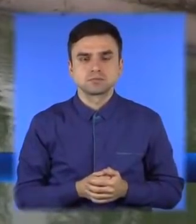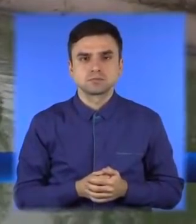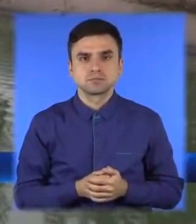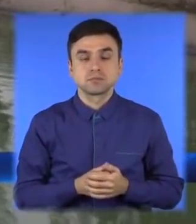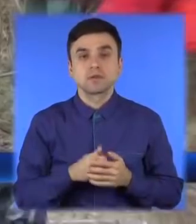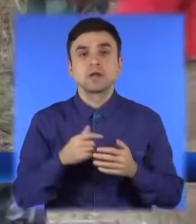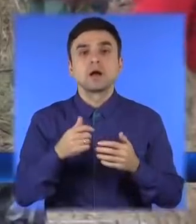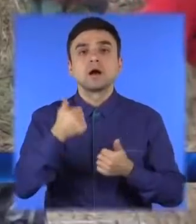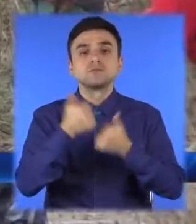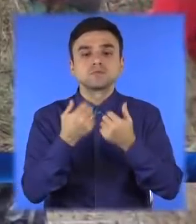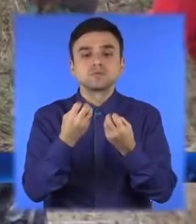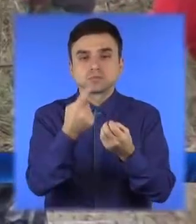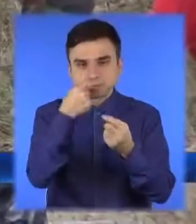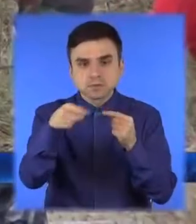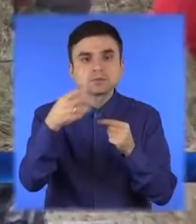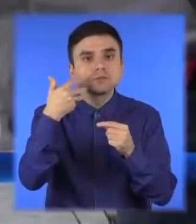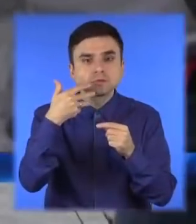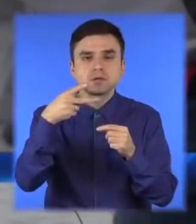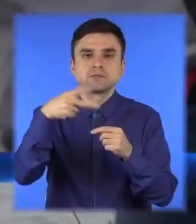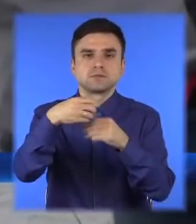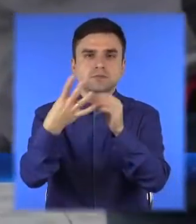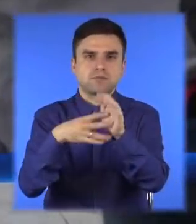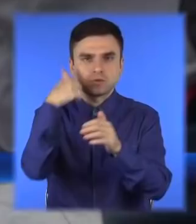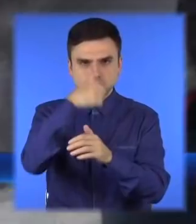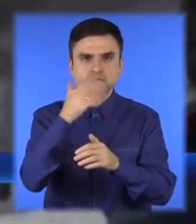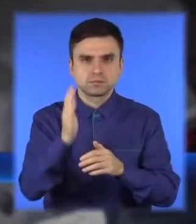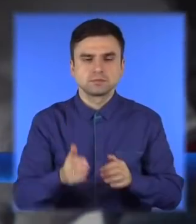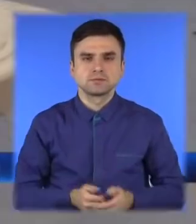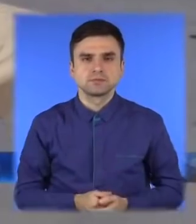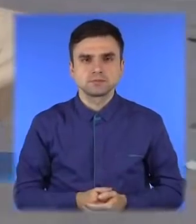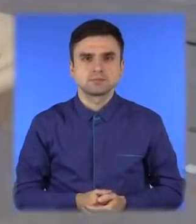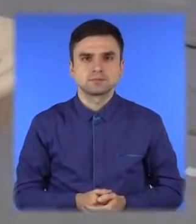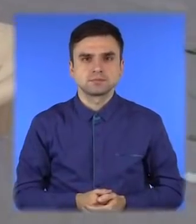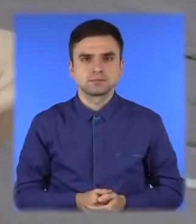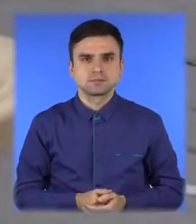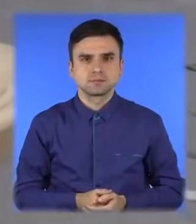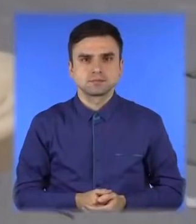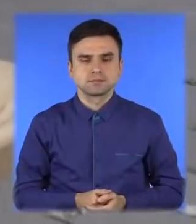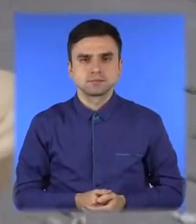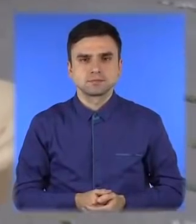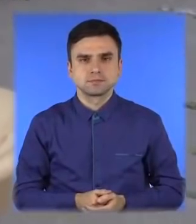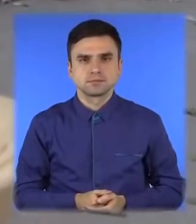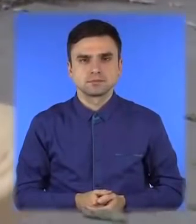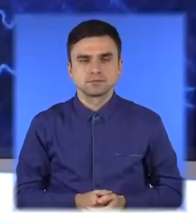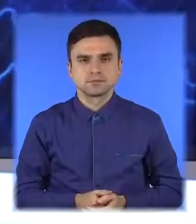відбудуться вже в новому, 2019 році. Олександр Фефілатів, Максим Бовчалюк, Перший міський.